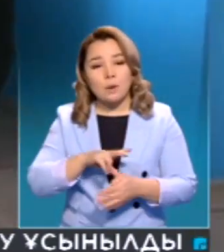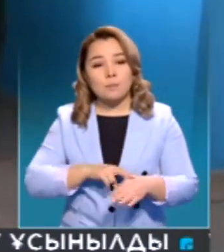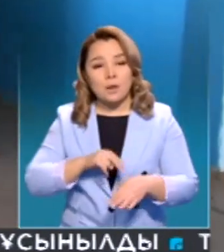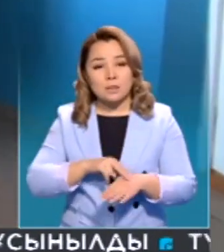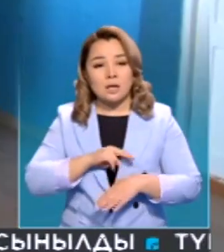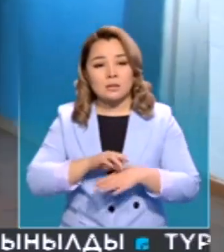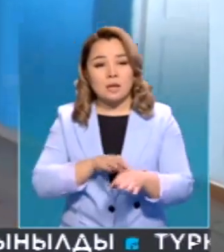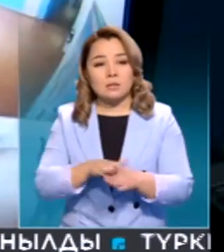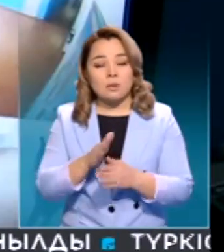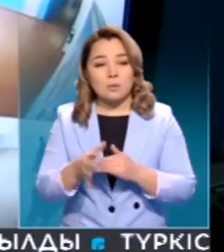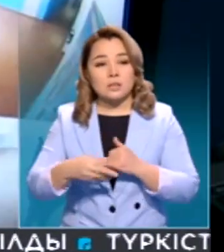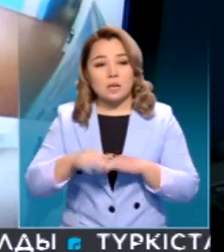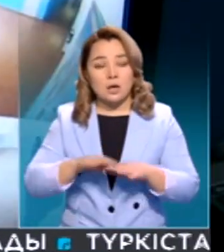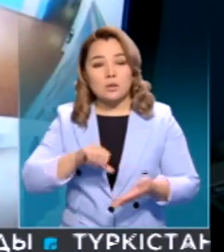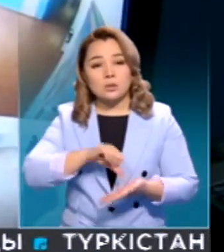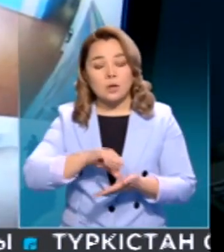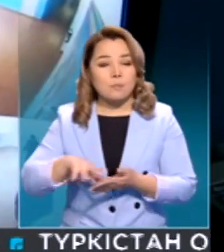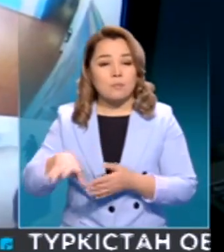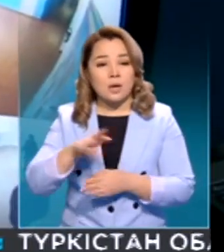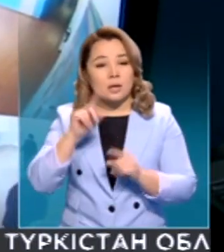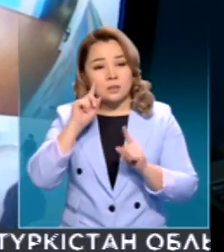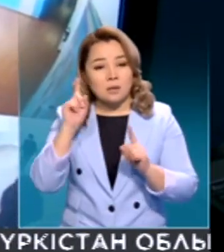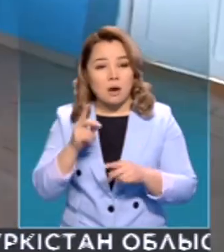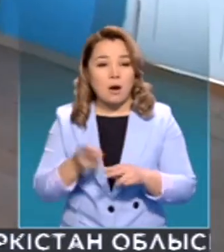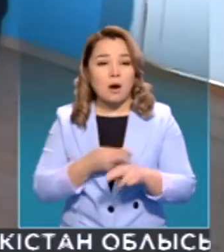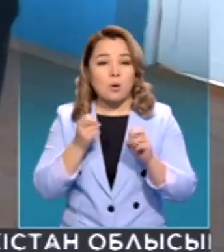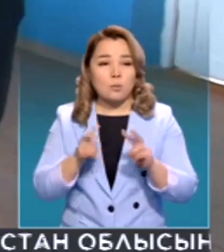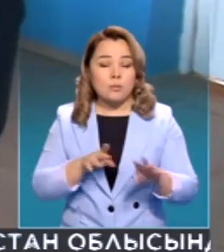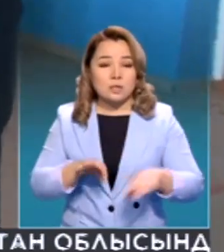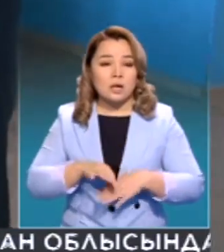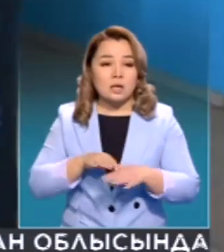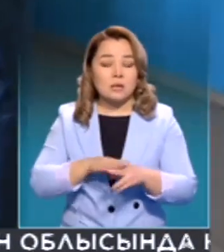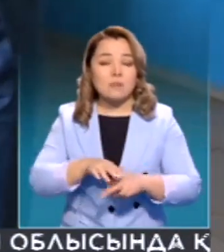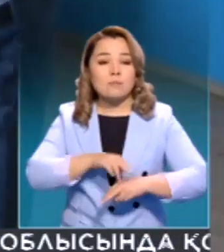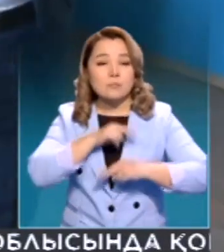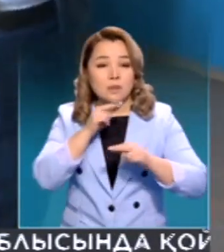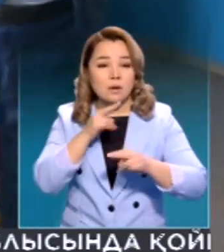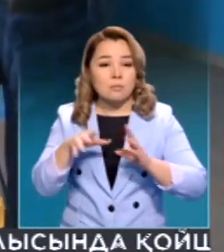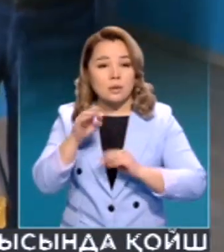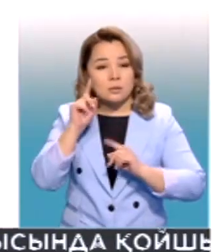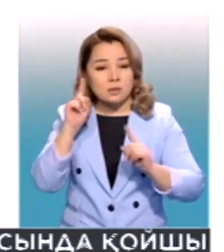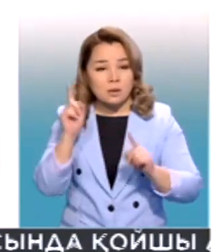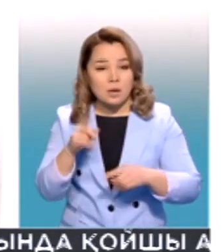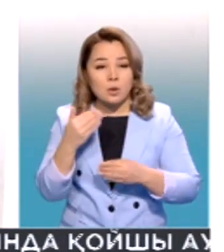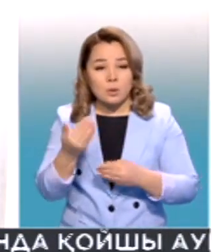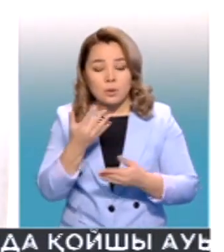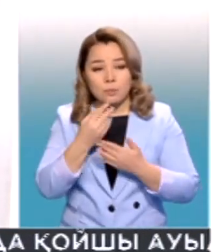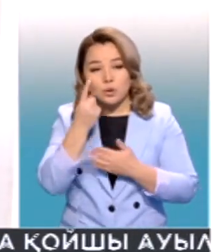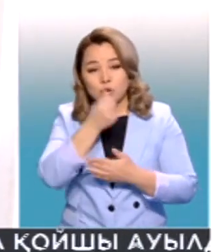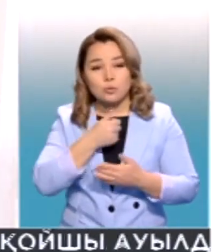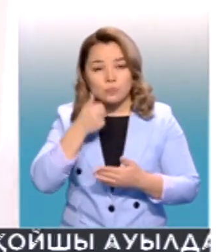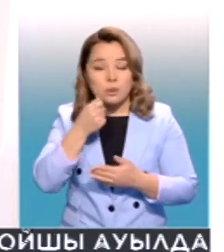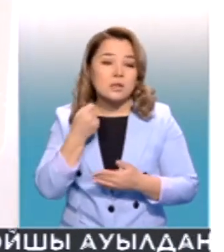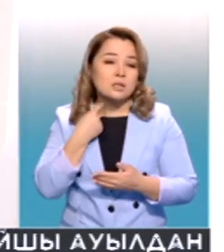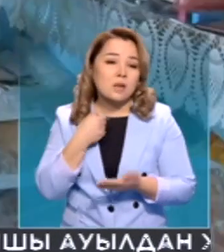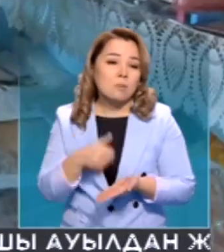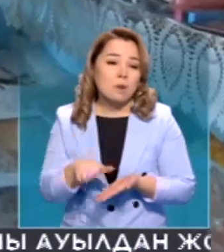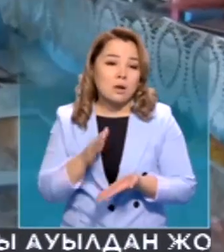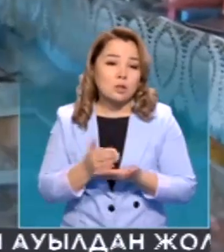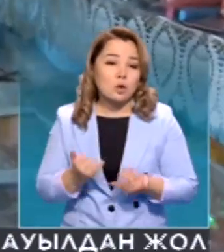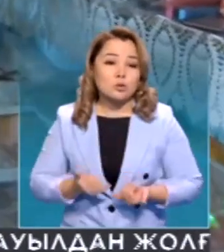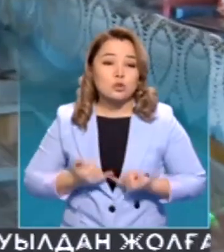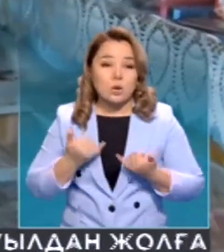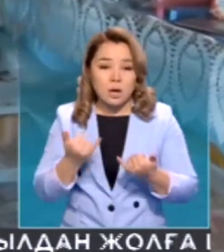жұмыс істейді. Жергілікті тұрғындардың бәрін таниды. Қауіпсіздік шараларын қашанда назарда ұстауды ескеріп отырады. Ол бір жыл бұрын ішімдіктен бас тартуды